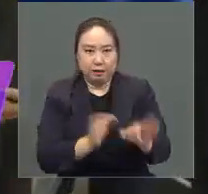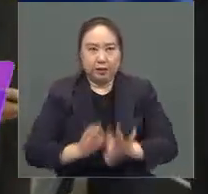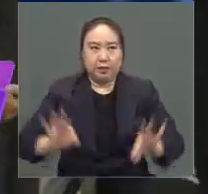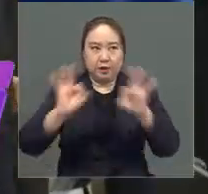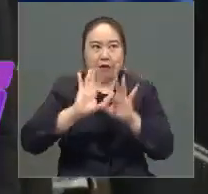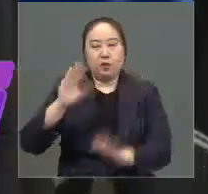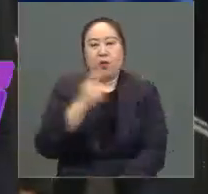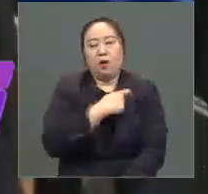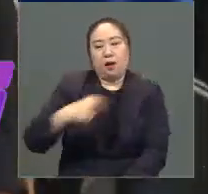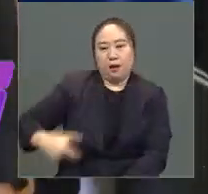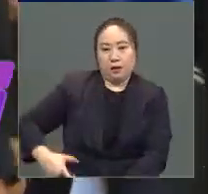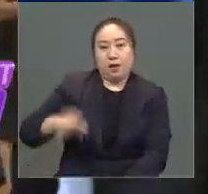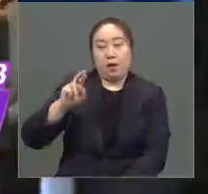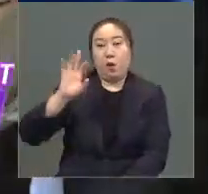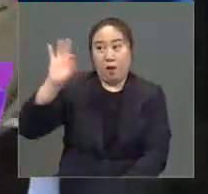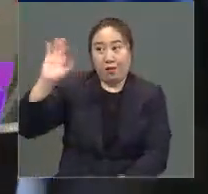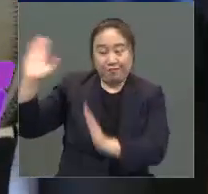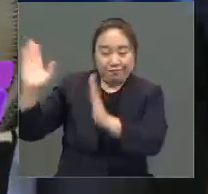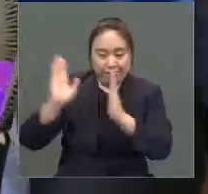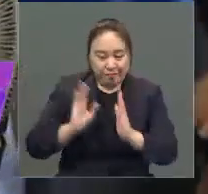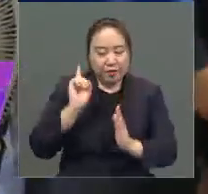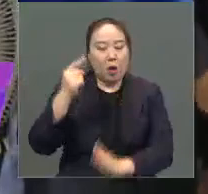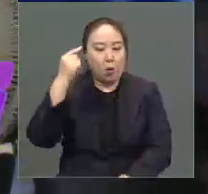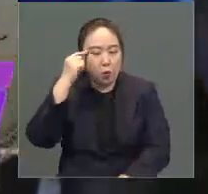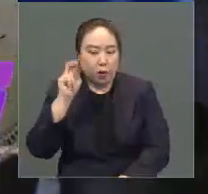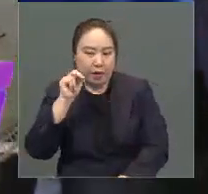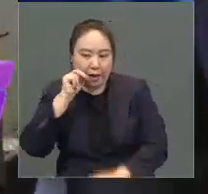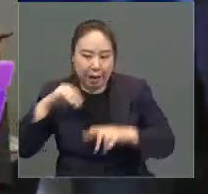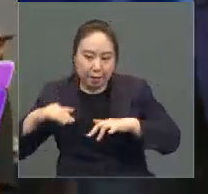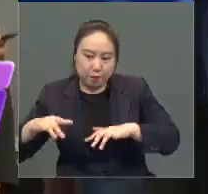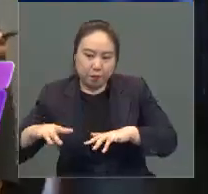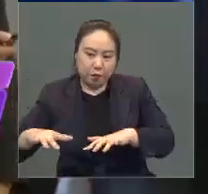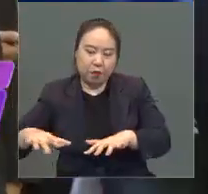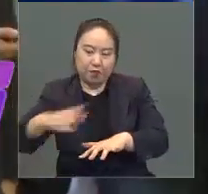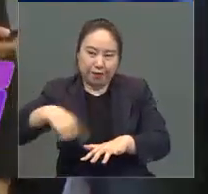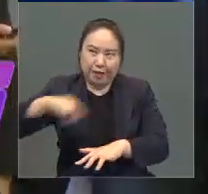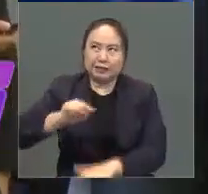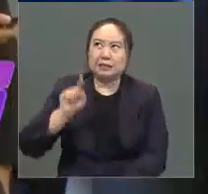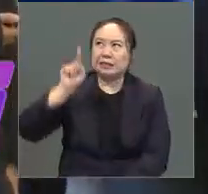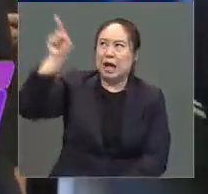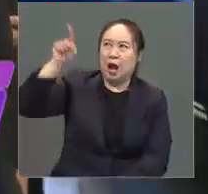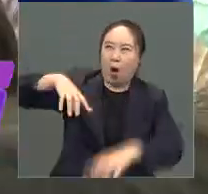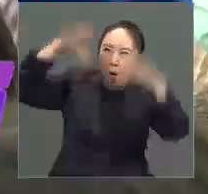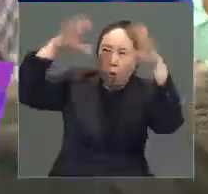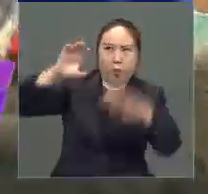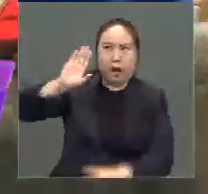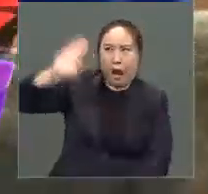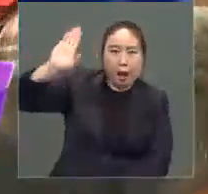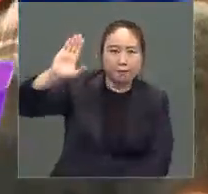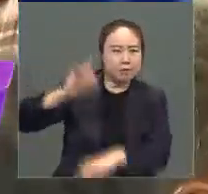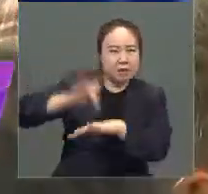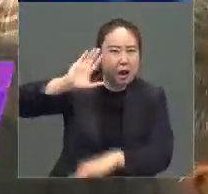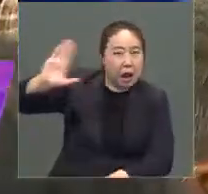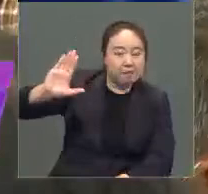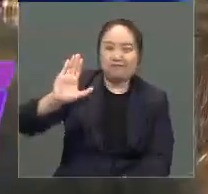งรัชกาลที่9ที่ต้องเรียนรู้กับการอยู่กับน้ำเพราะว่าเราจะไปห้ามฟ้าห้ามฝนห้ามธรรมชาติไม่ได้อยู่แล้ว